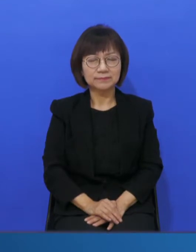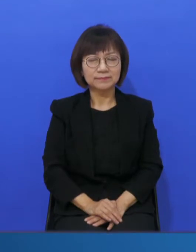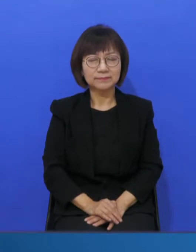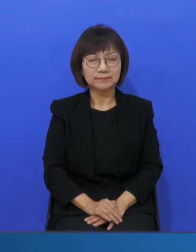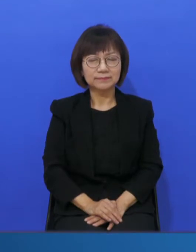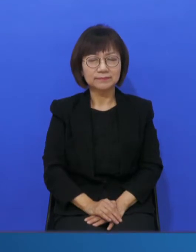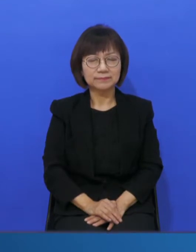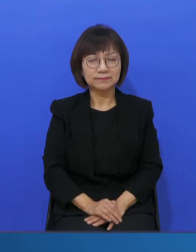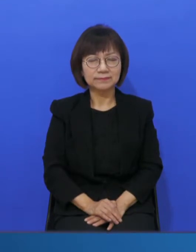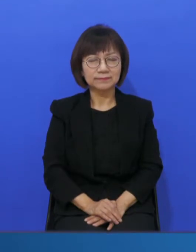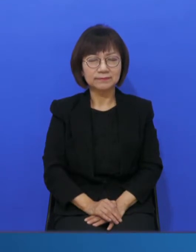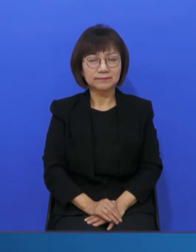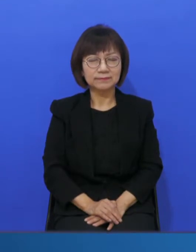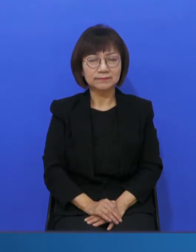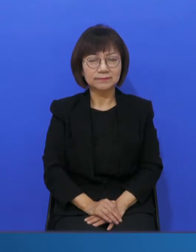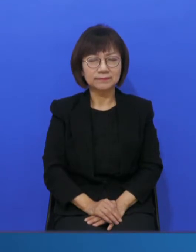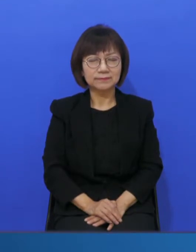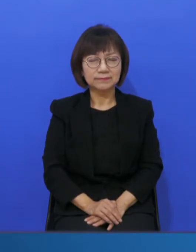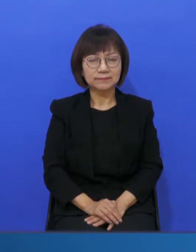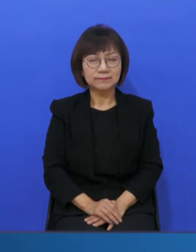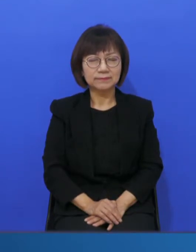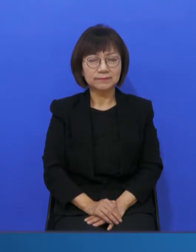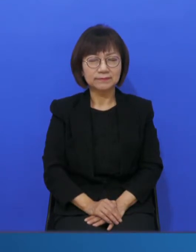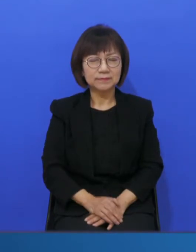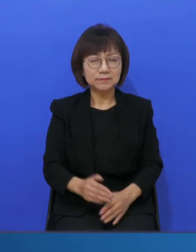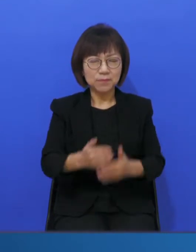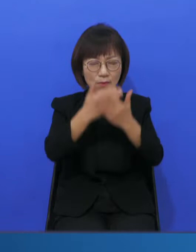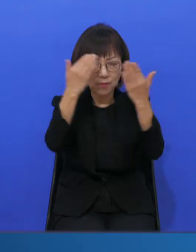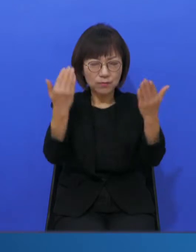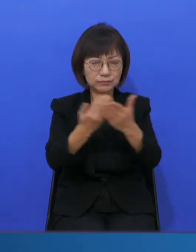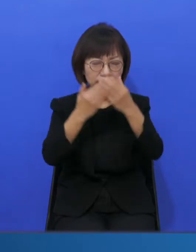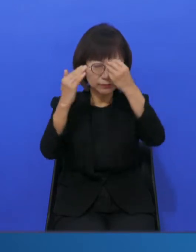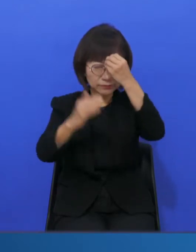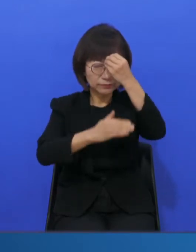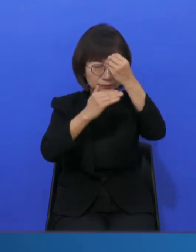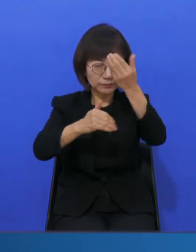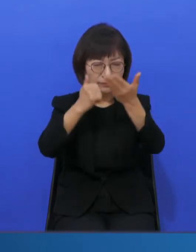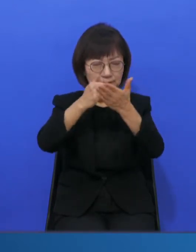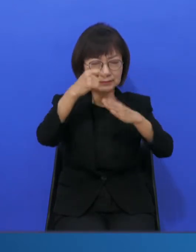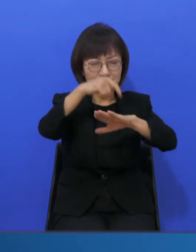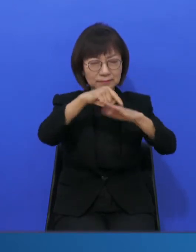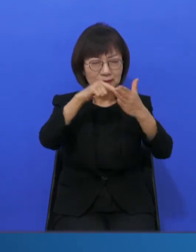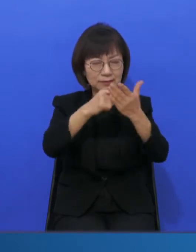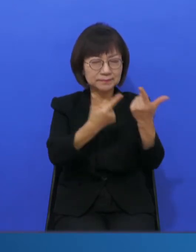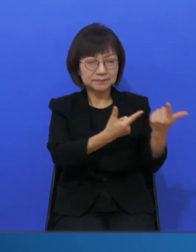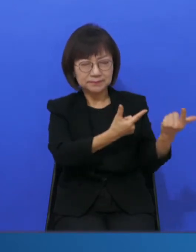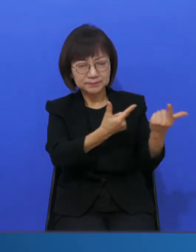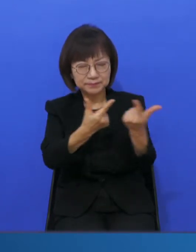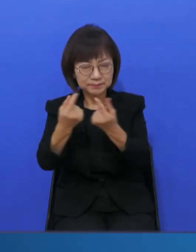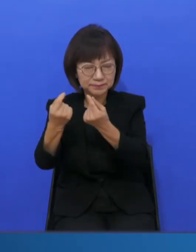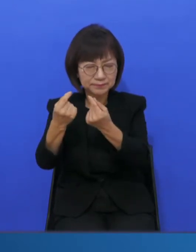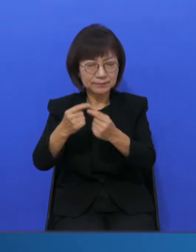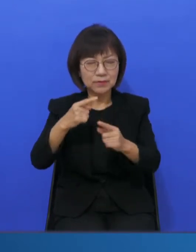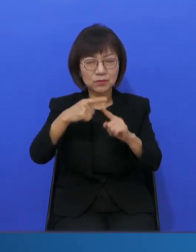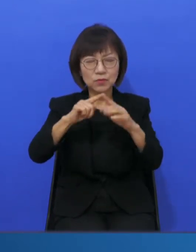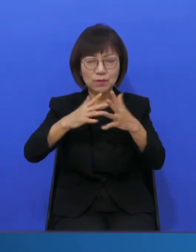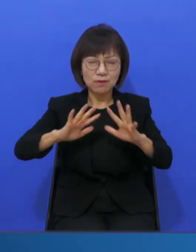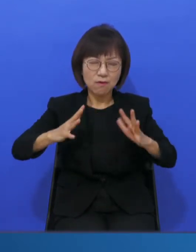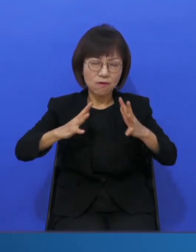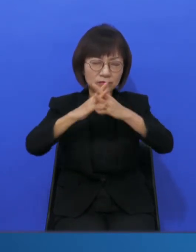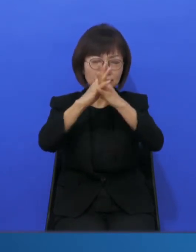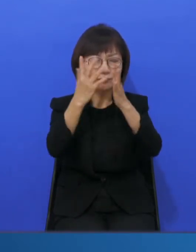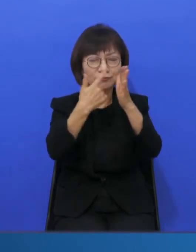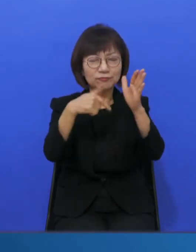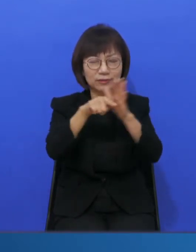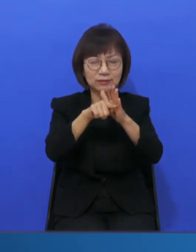exalts Christ alone. 전 성도들이 하나 되어 성전 건축에 앞서 헌신하게 하옵소서. Lord, we